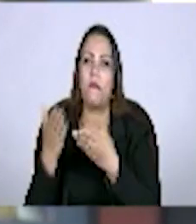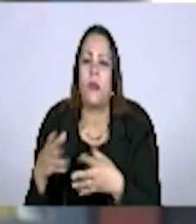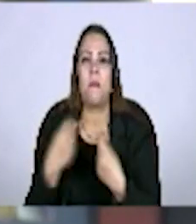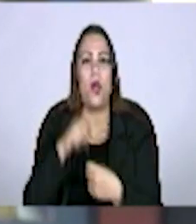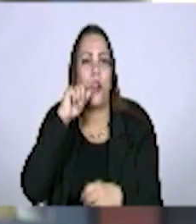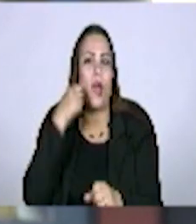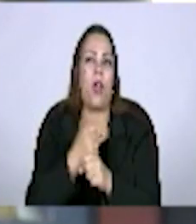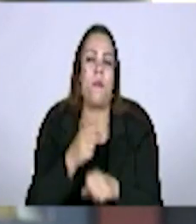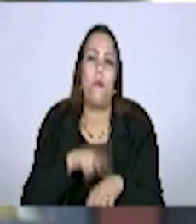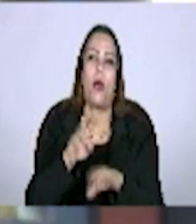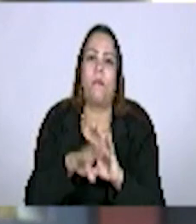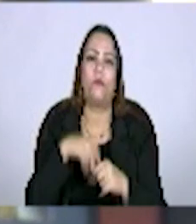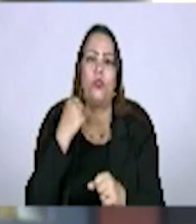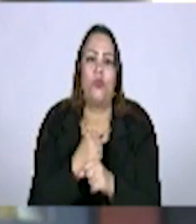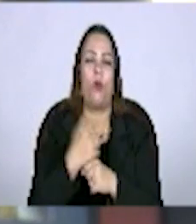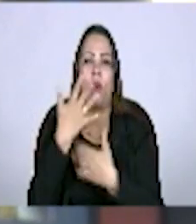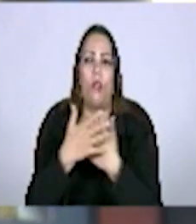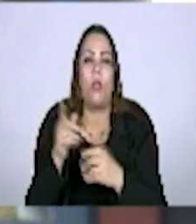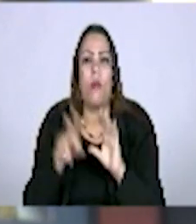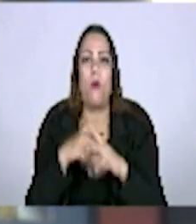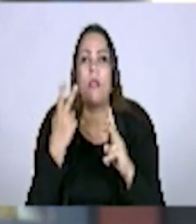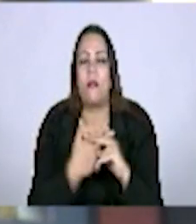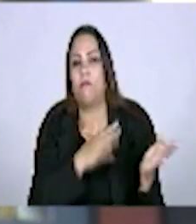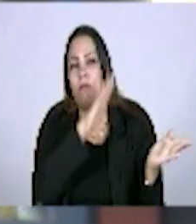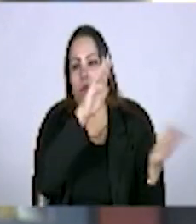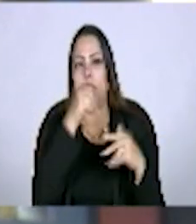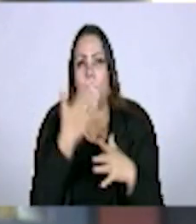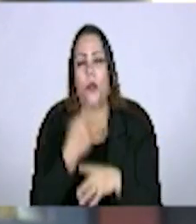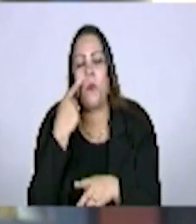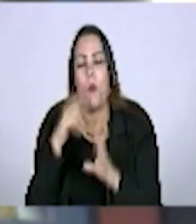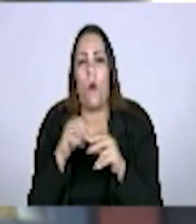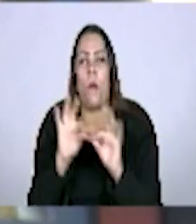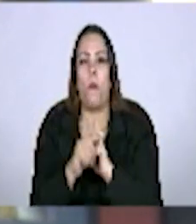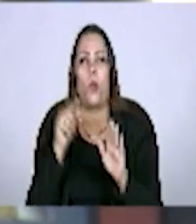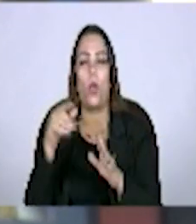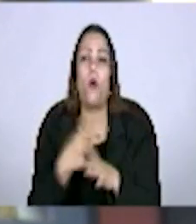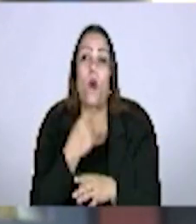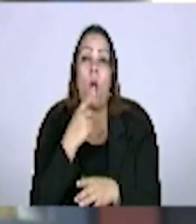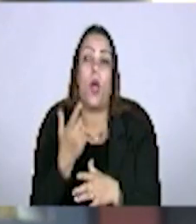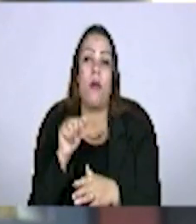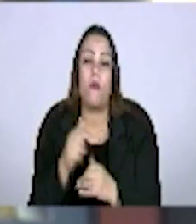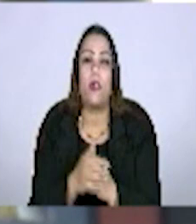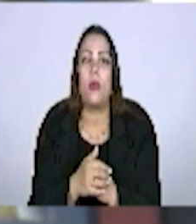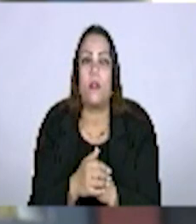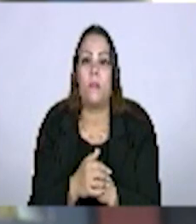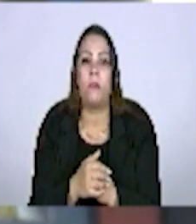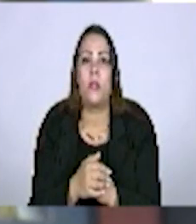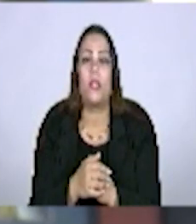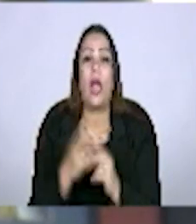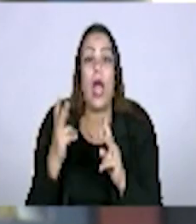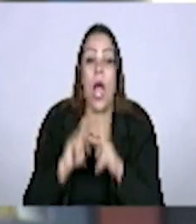الاعمال وتعاني مع المنتجين والمستوردين في هذا السياق والحجه ان احنا عندنا